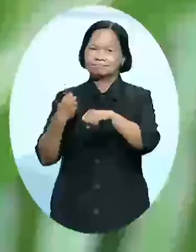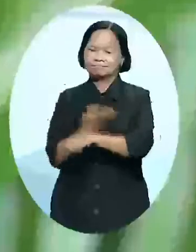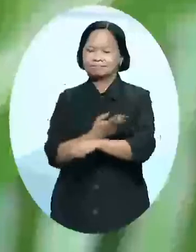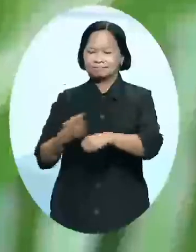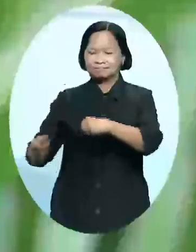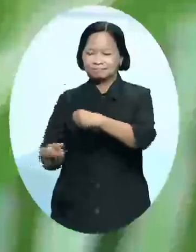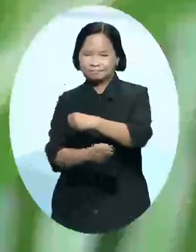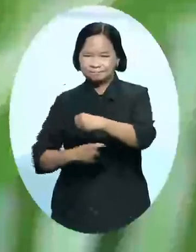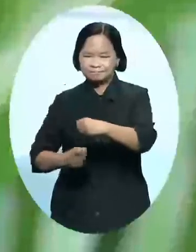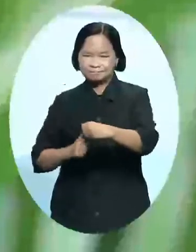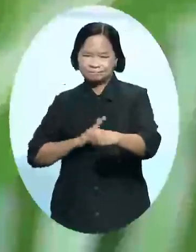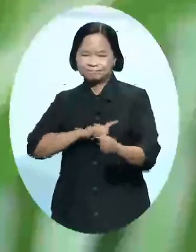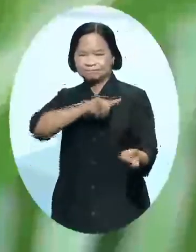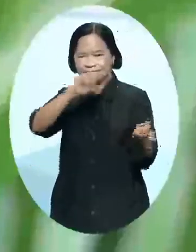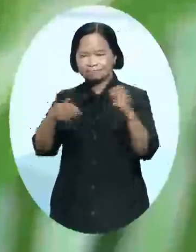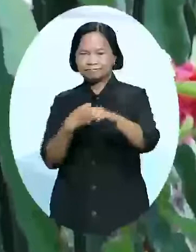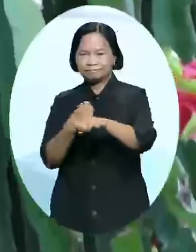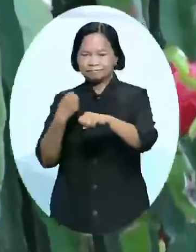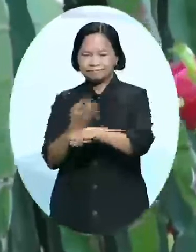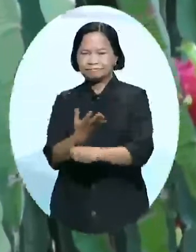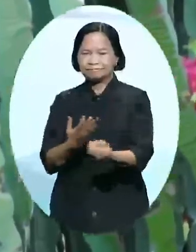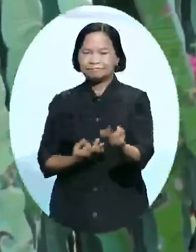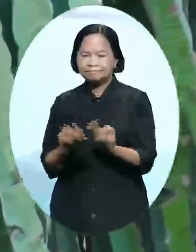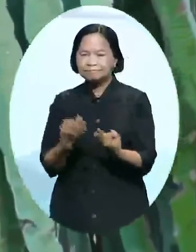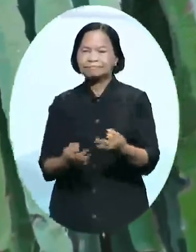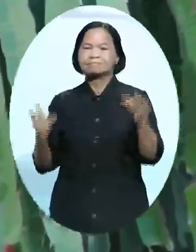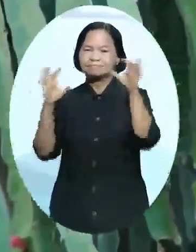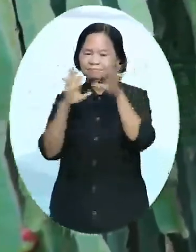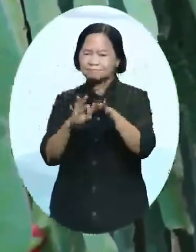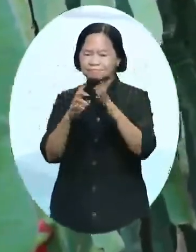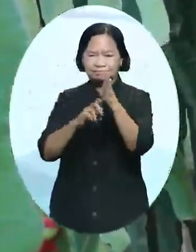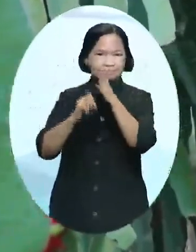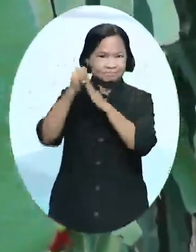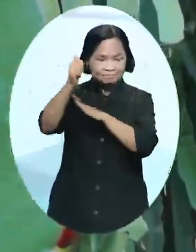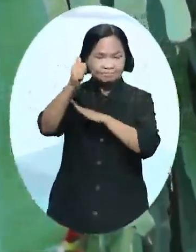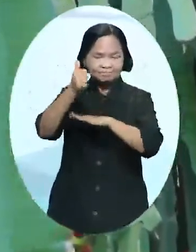duy sản xuất tự phát sang sản xuất theo nhu cầu thị trường, gắn với việc đảm bảo chất lượng hàng nông sản xuất khẩu.